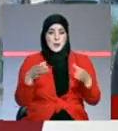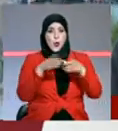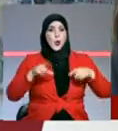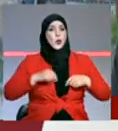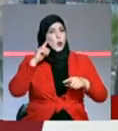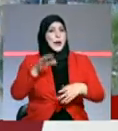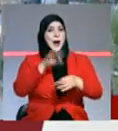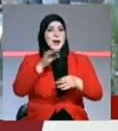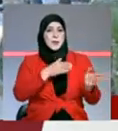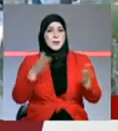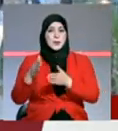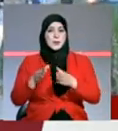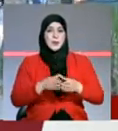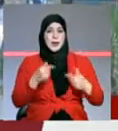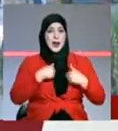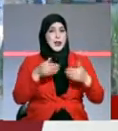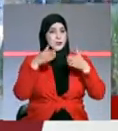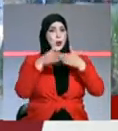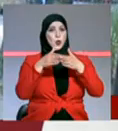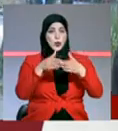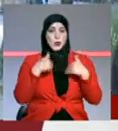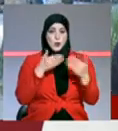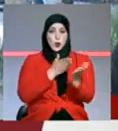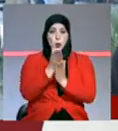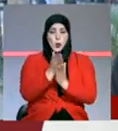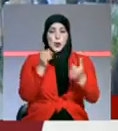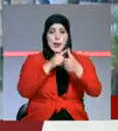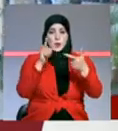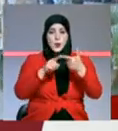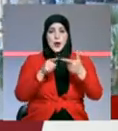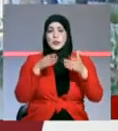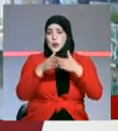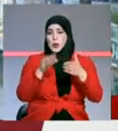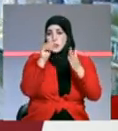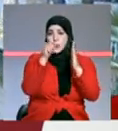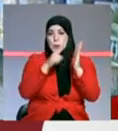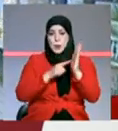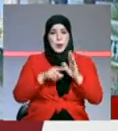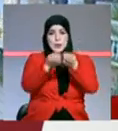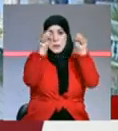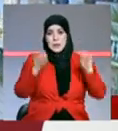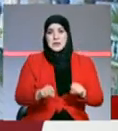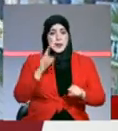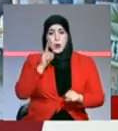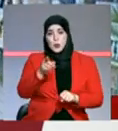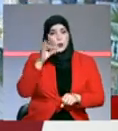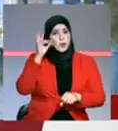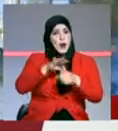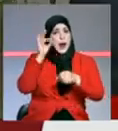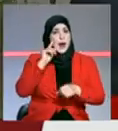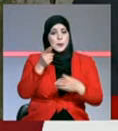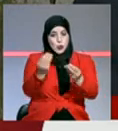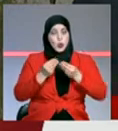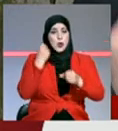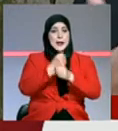الشارع ما يدخلوا حتى شيء، نحن نطلب معناها حقوقنا وأي الواحد ما طلبنا والكل يعني من الدولة معناها باش تشوف لنا حل باش تعطينا